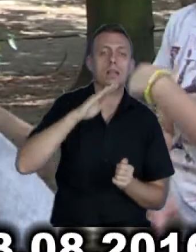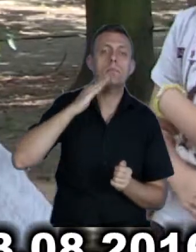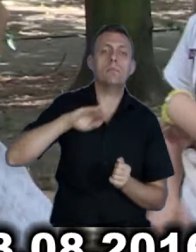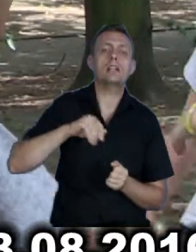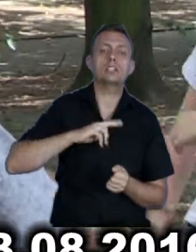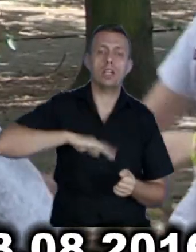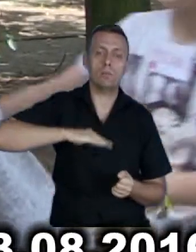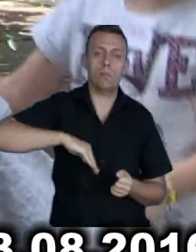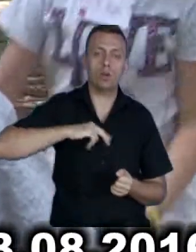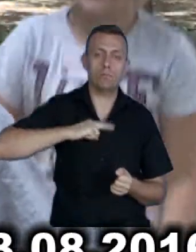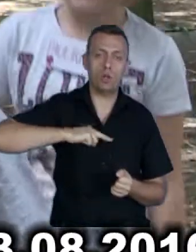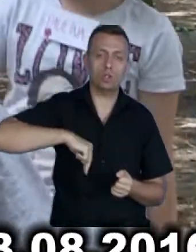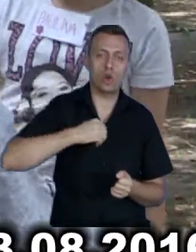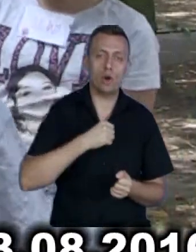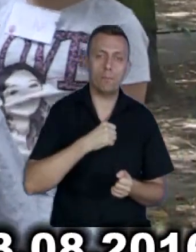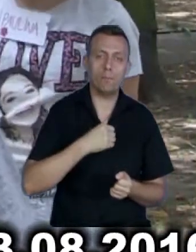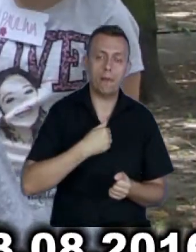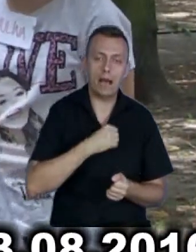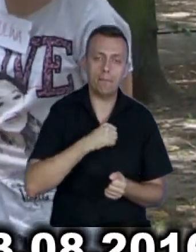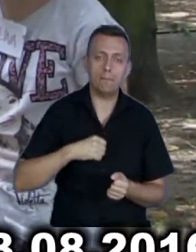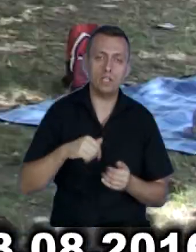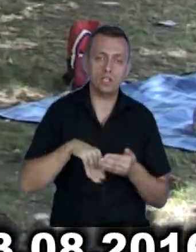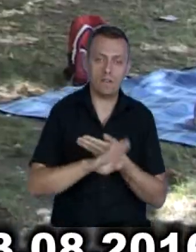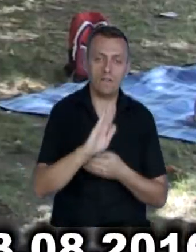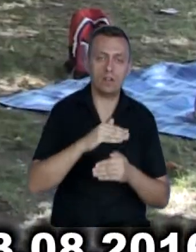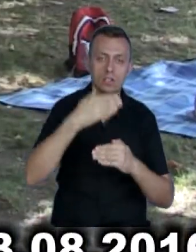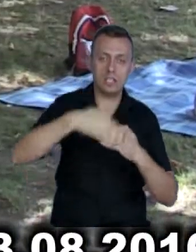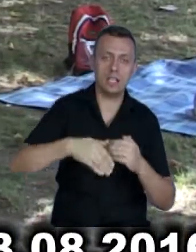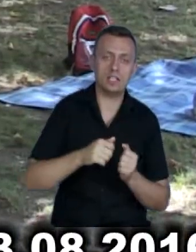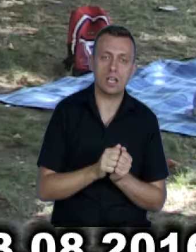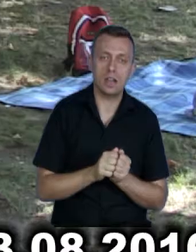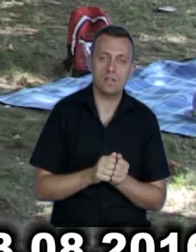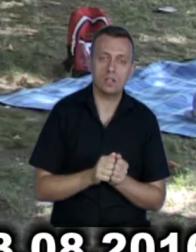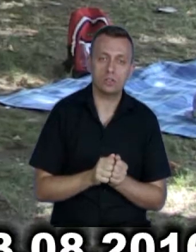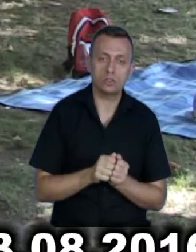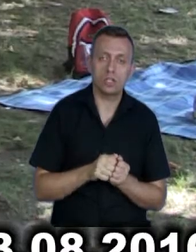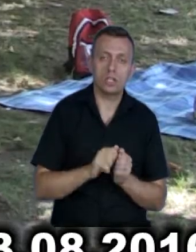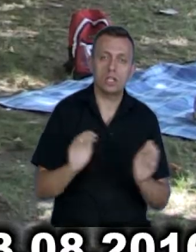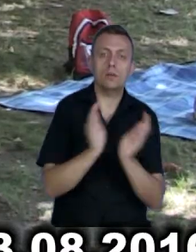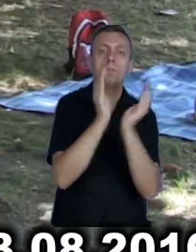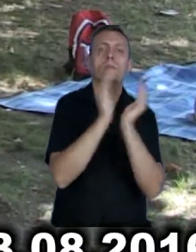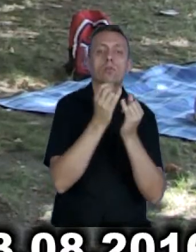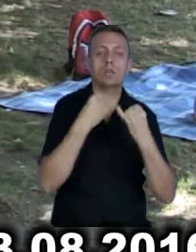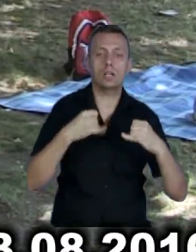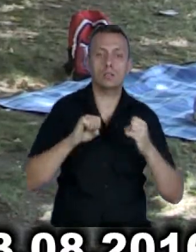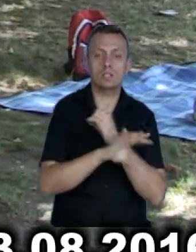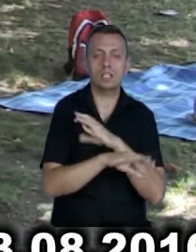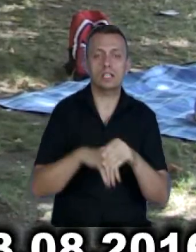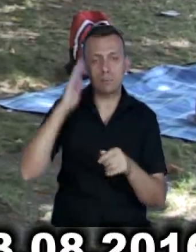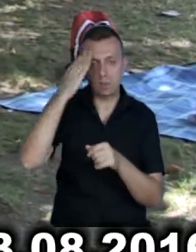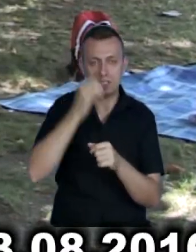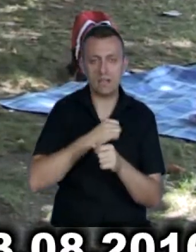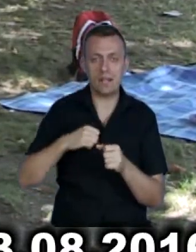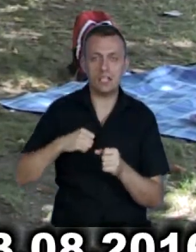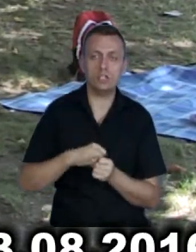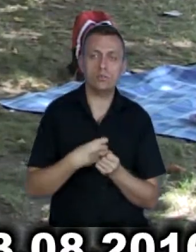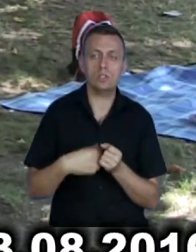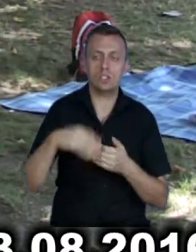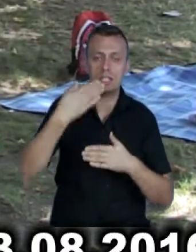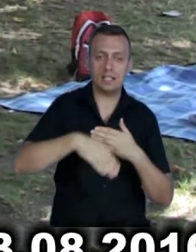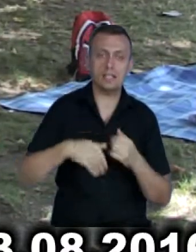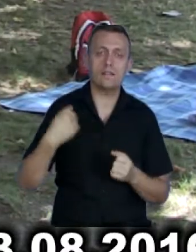My akurat się świetnie bawimy. Zawsze panie Trzcieka fajne książki nam opowiadają. Ja lubię